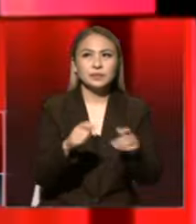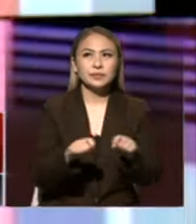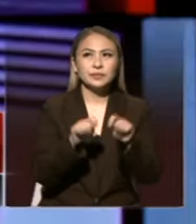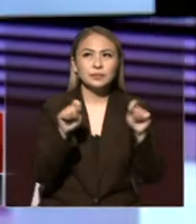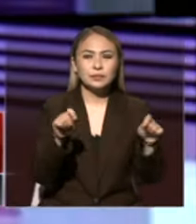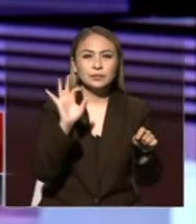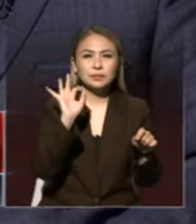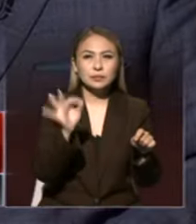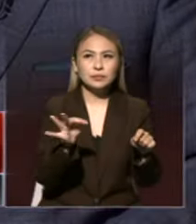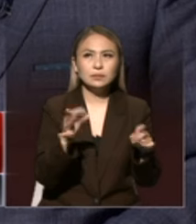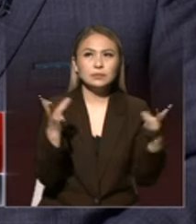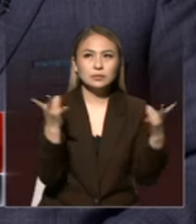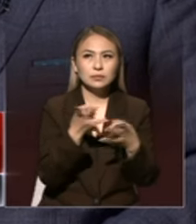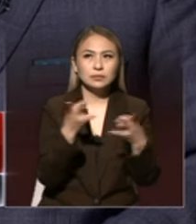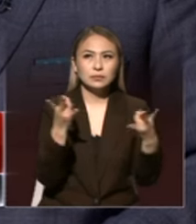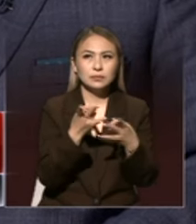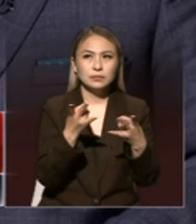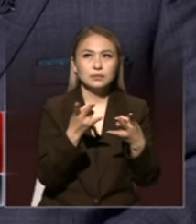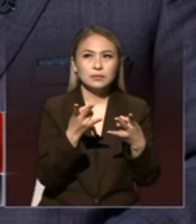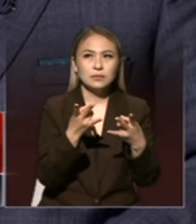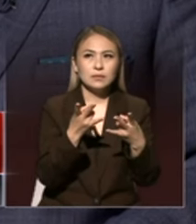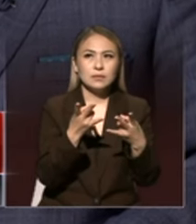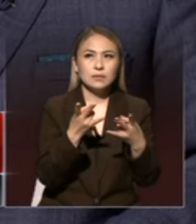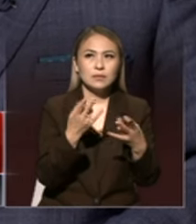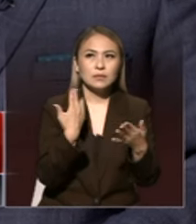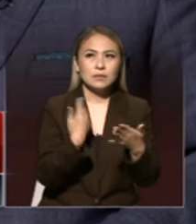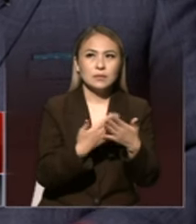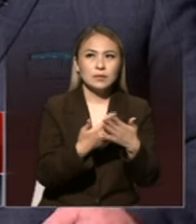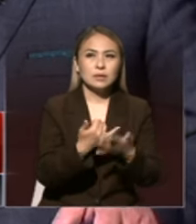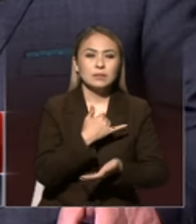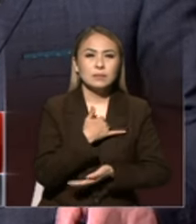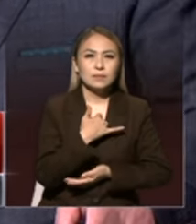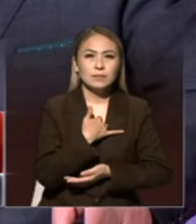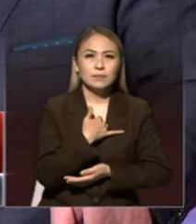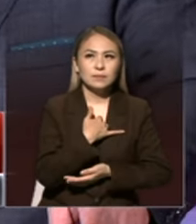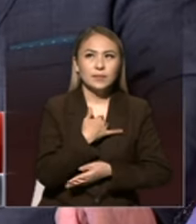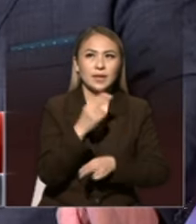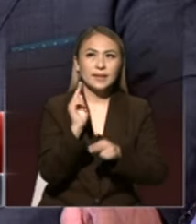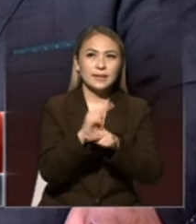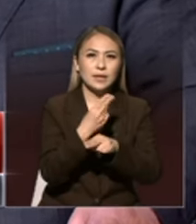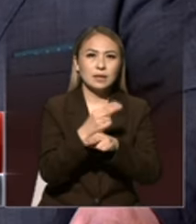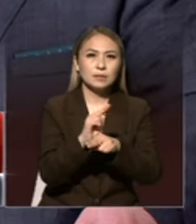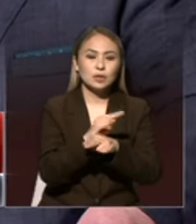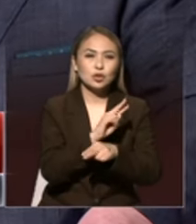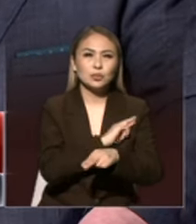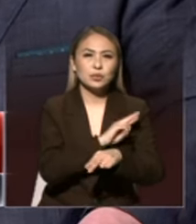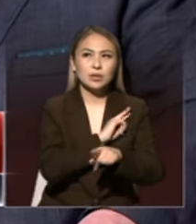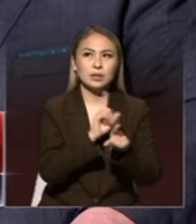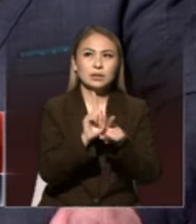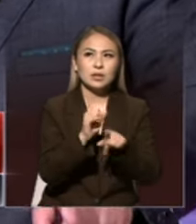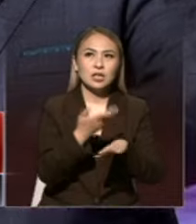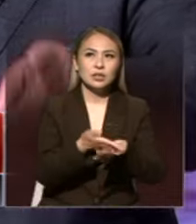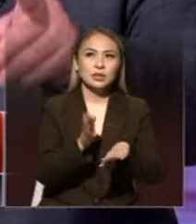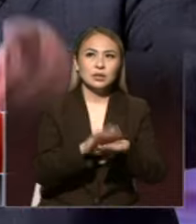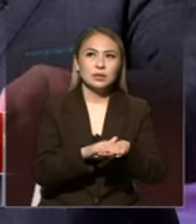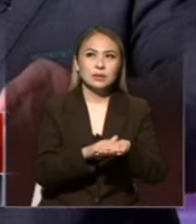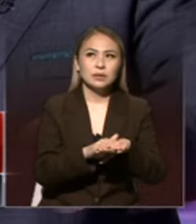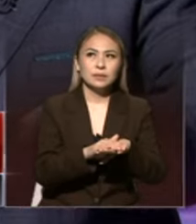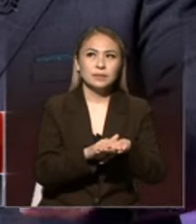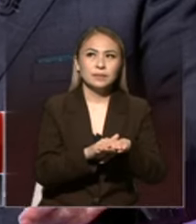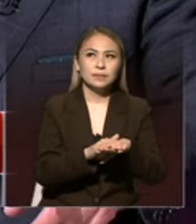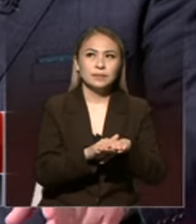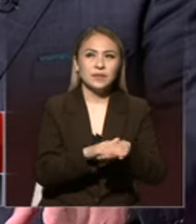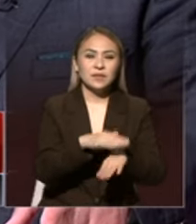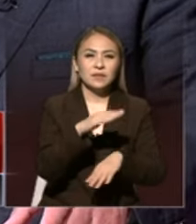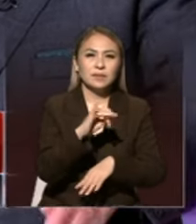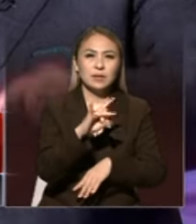ол дұрыс керек. Әрине. Бізде сол тәрбие жұмыстан ашар. Мен бұны әр